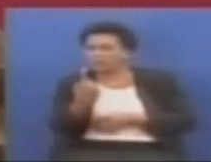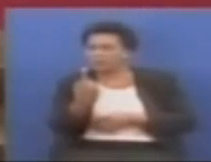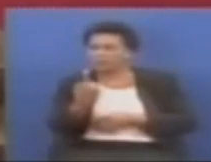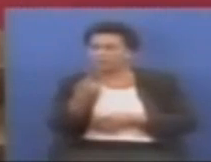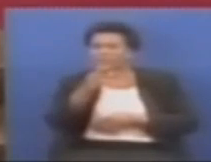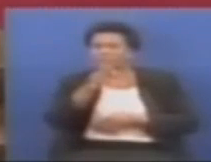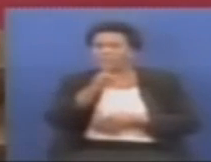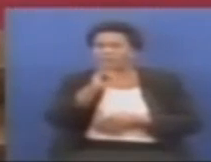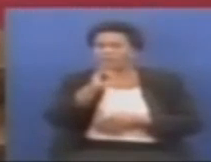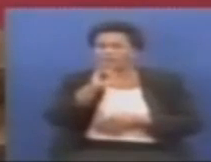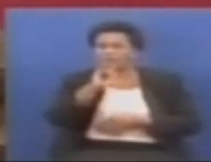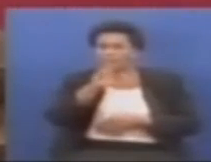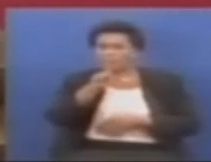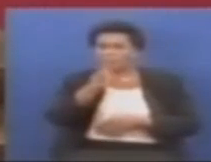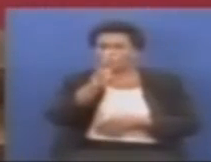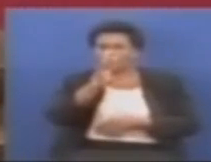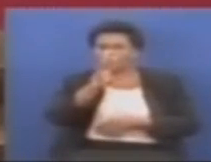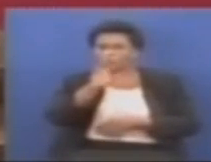Majibu mheshimiwa naibu waziri.